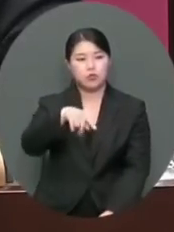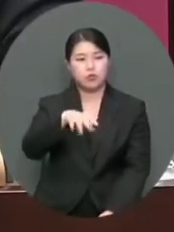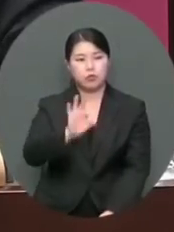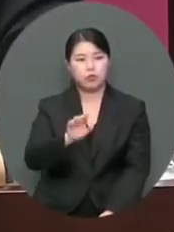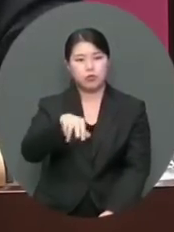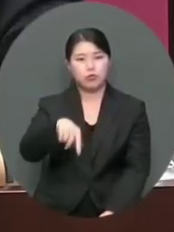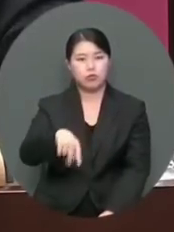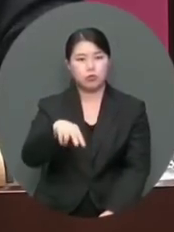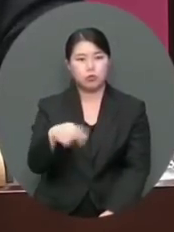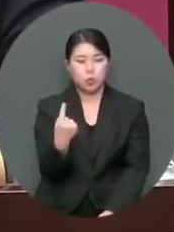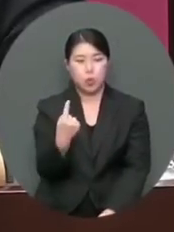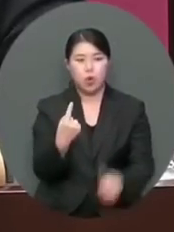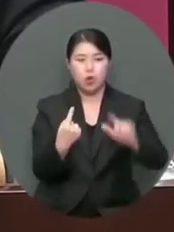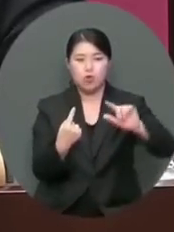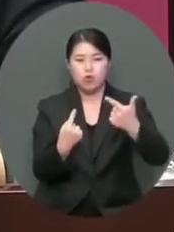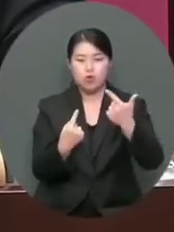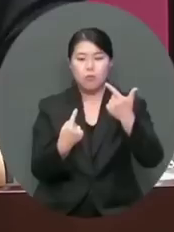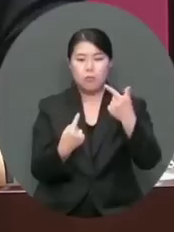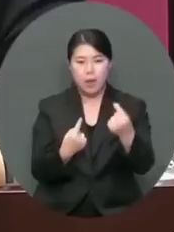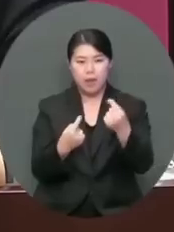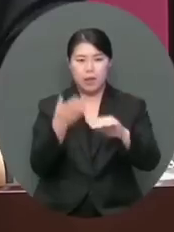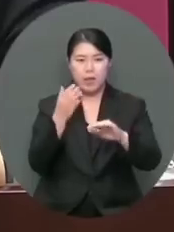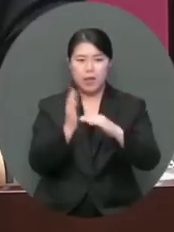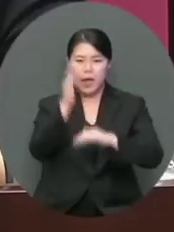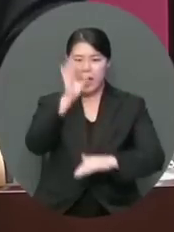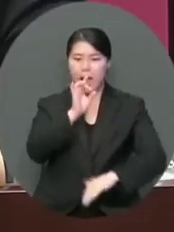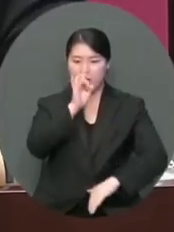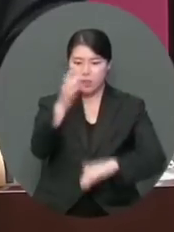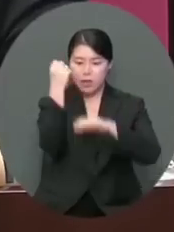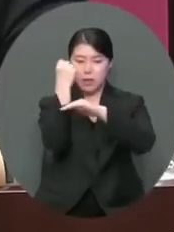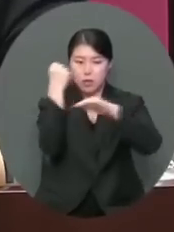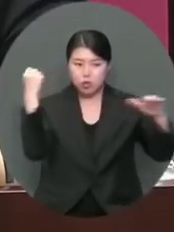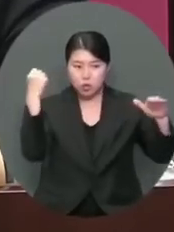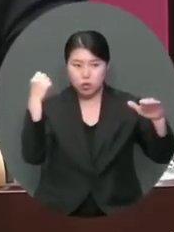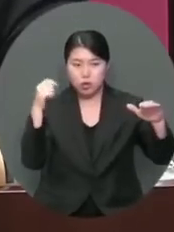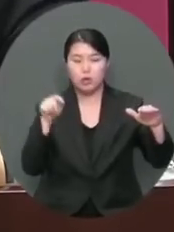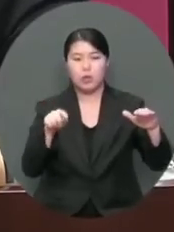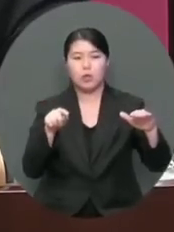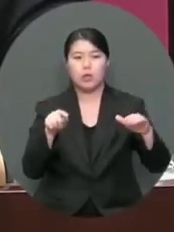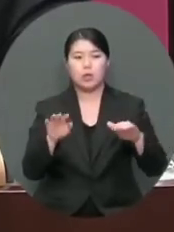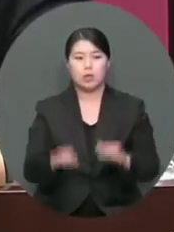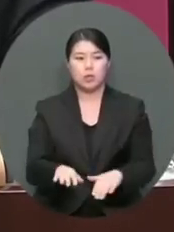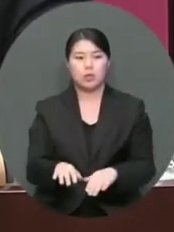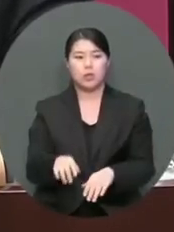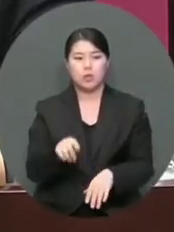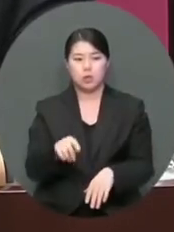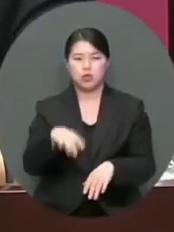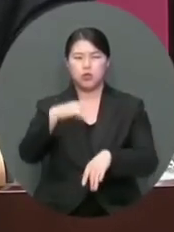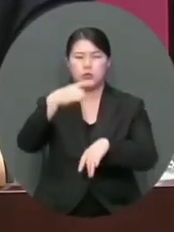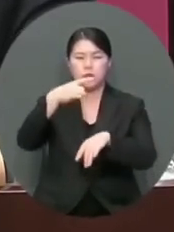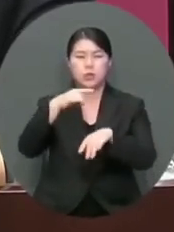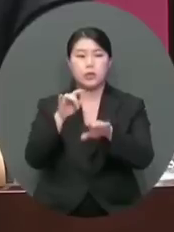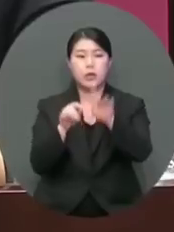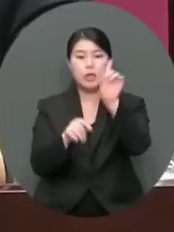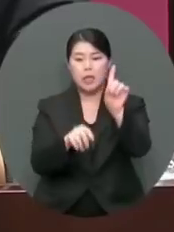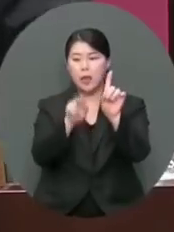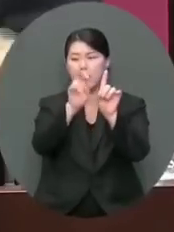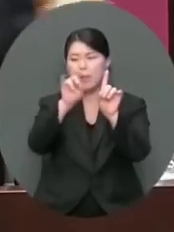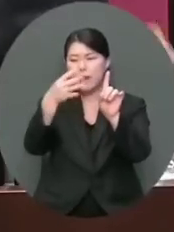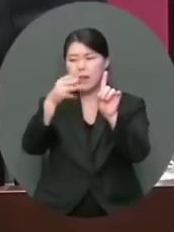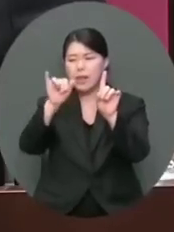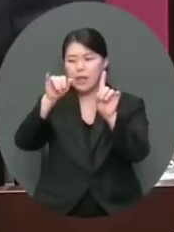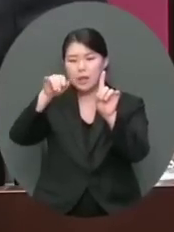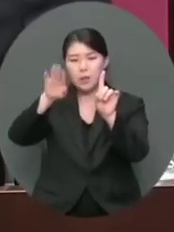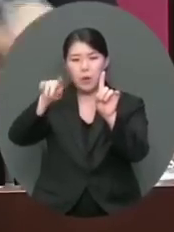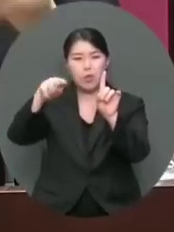6만 백크렐 넘으면 안 된다 하는 기준은 바로 1밀리시버트를 만들기 위해서 과학자들이